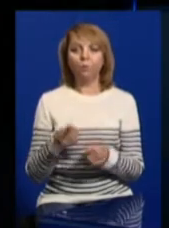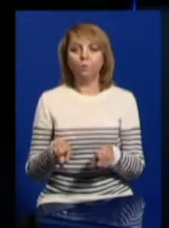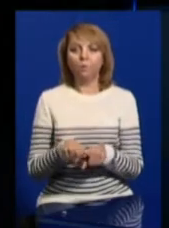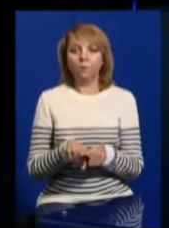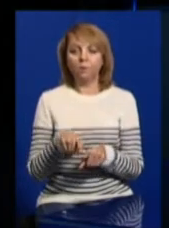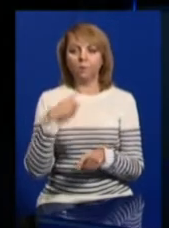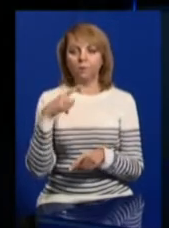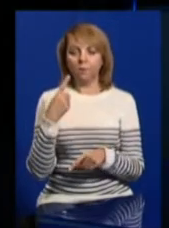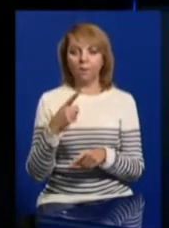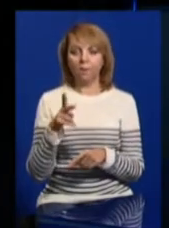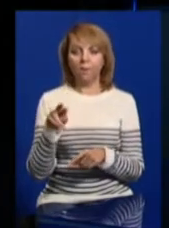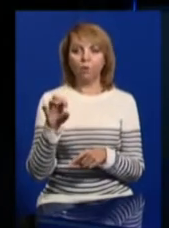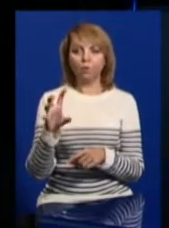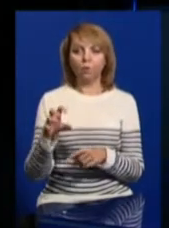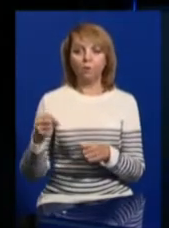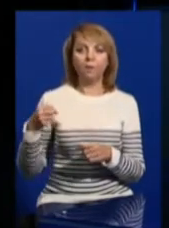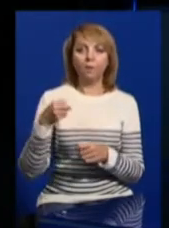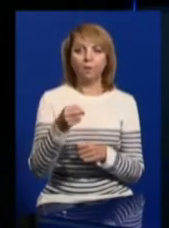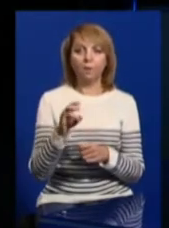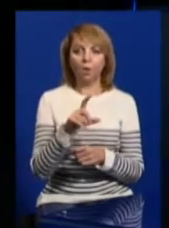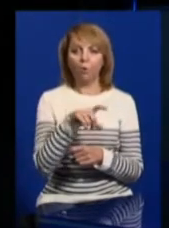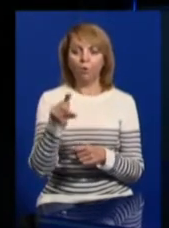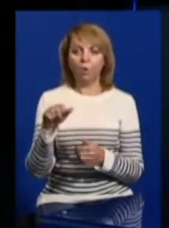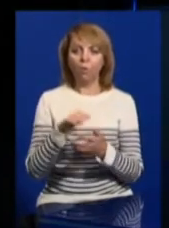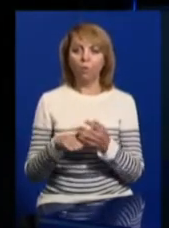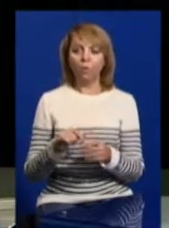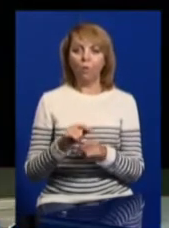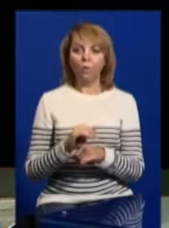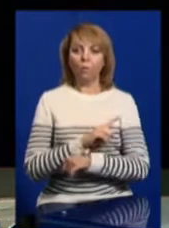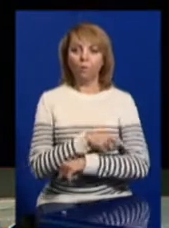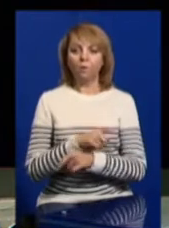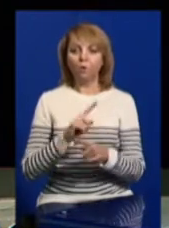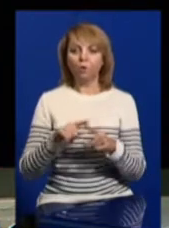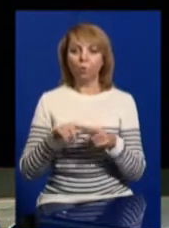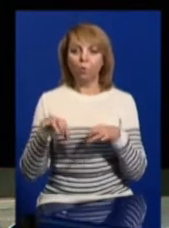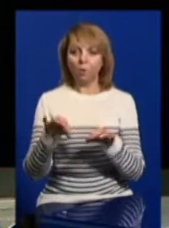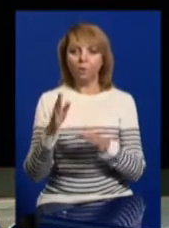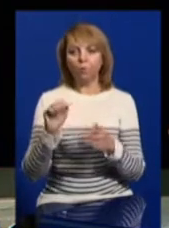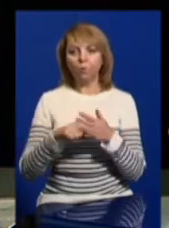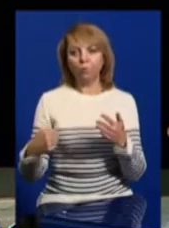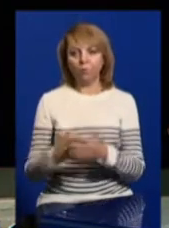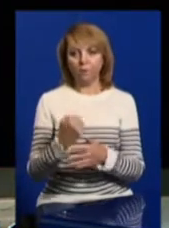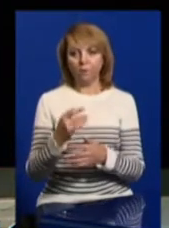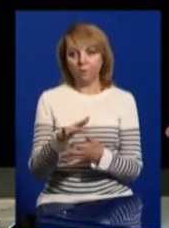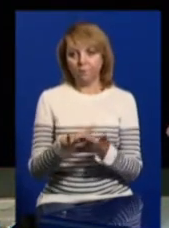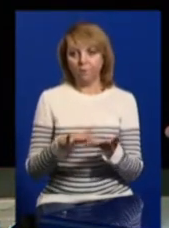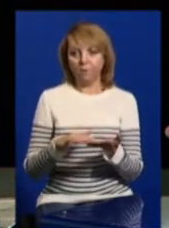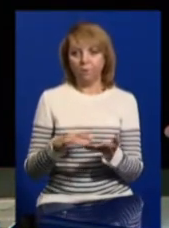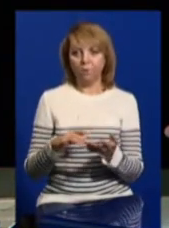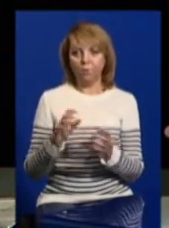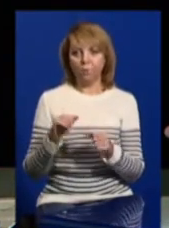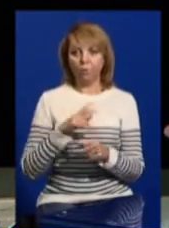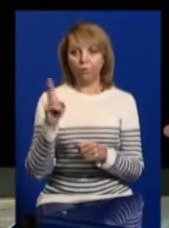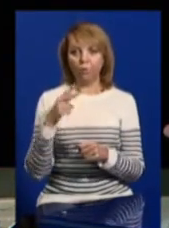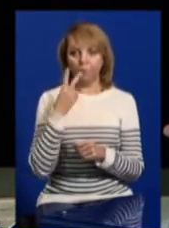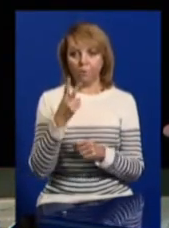мовити, Lexus наїхав на людей? Від перевищення швидкості або від удару? Ну, я вибачаюся, може всі, хто